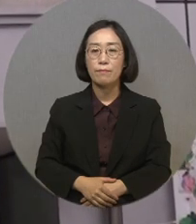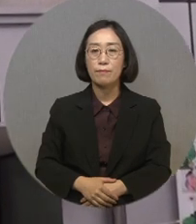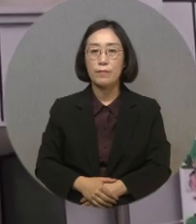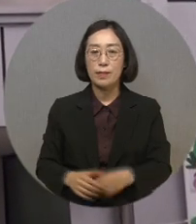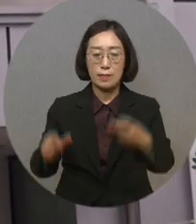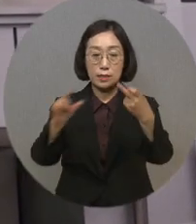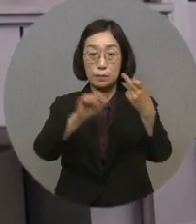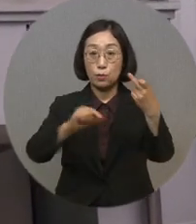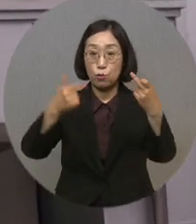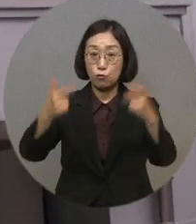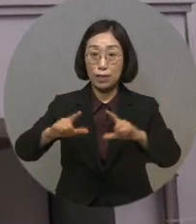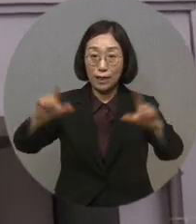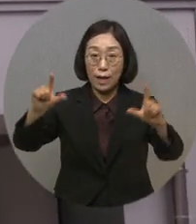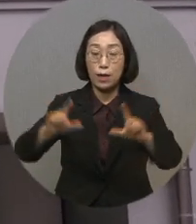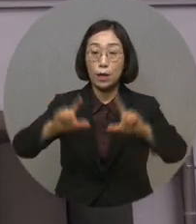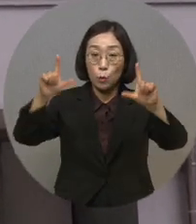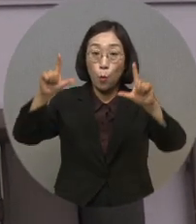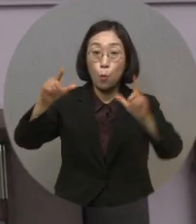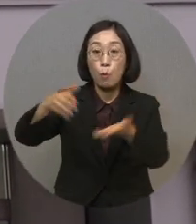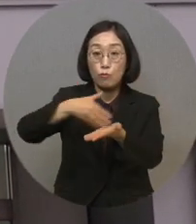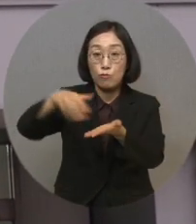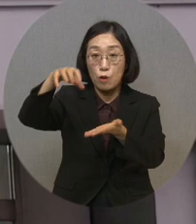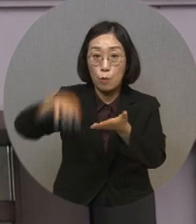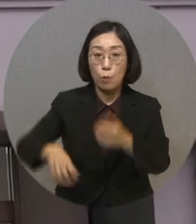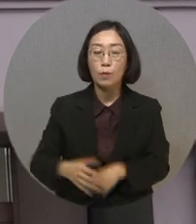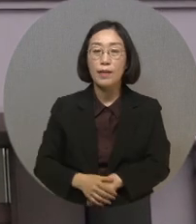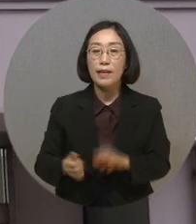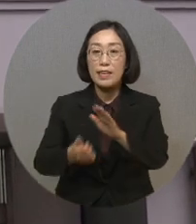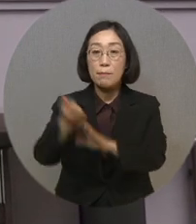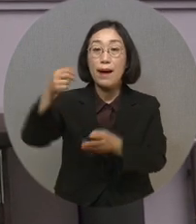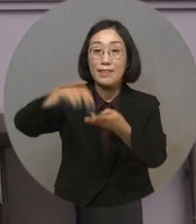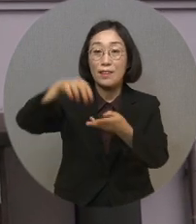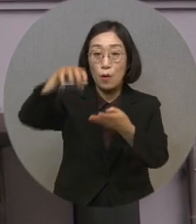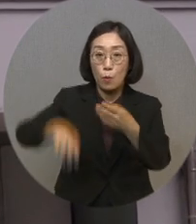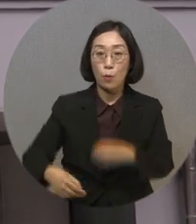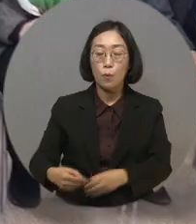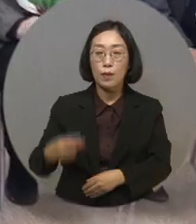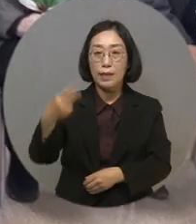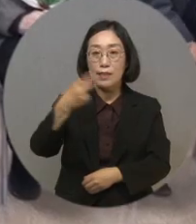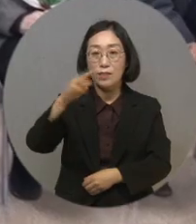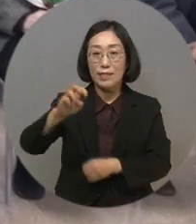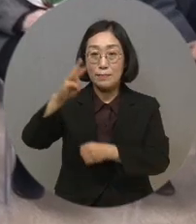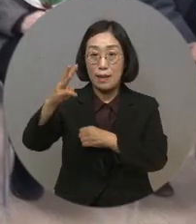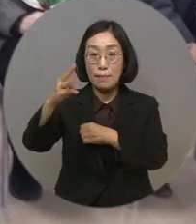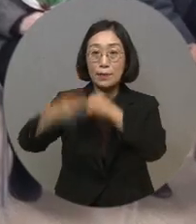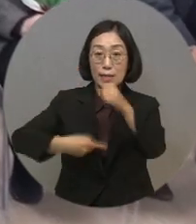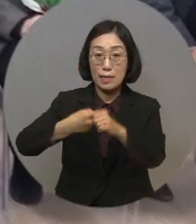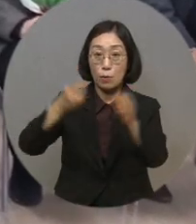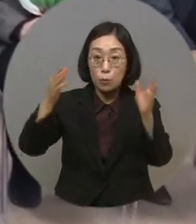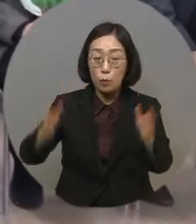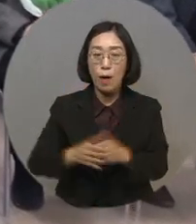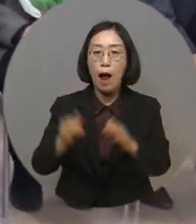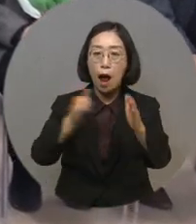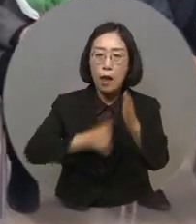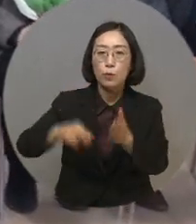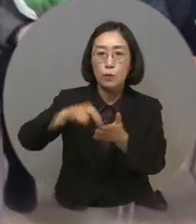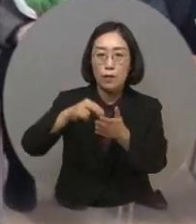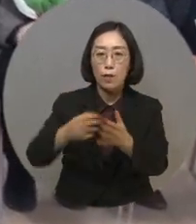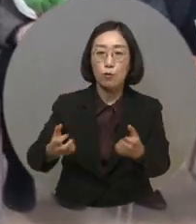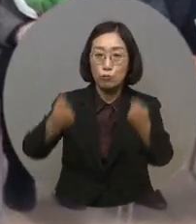지난 6일 동두천시 두드림 희망센터에서는 2023년 동두천시 가족센터